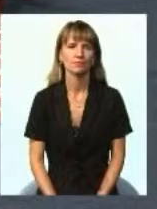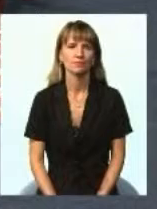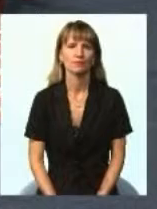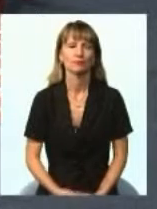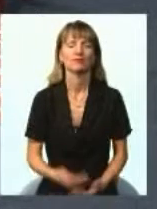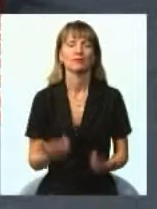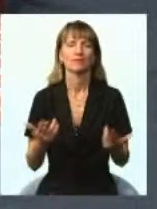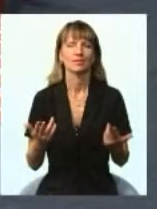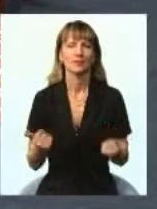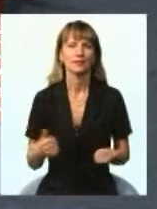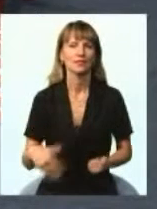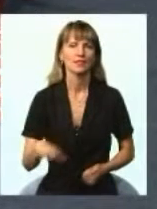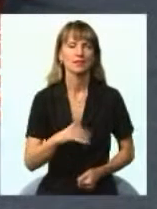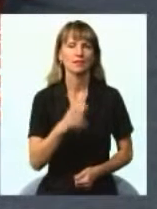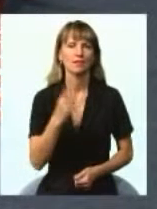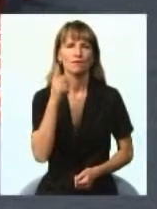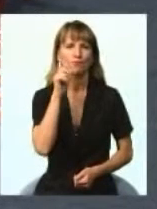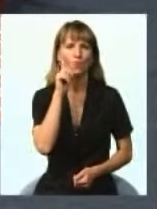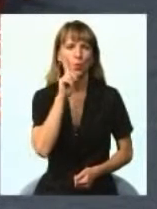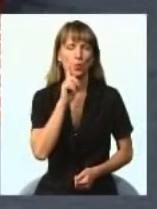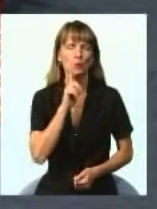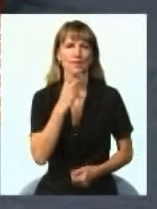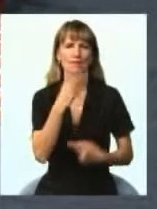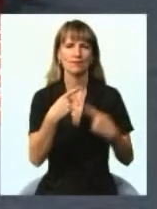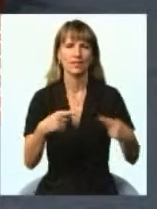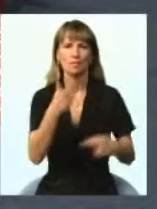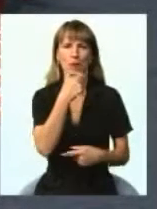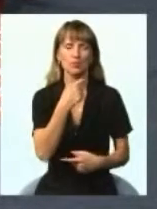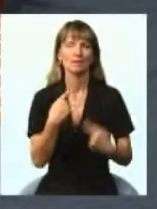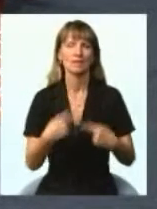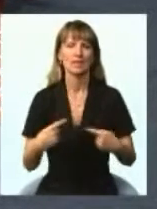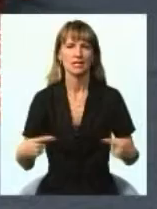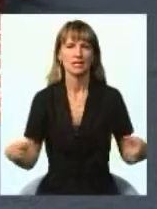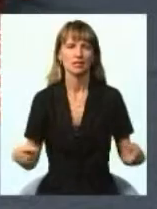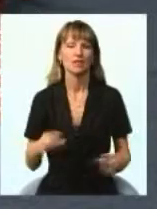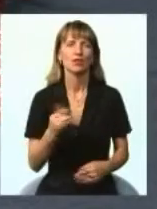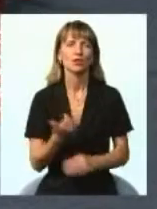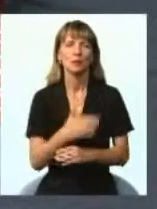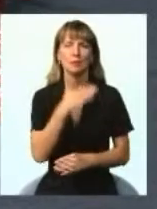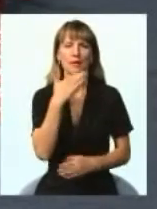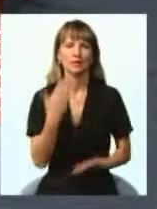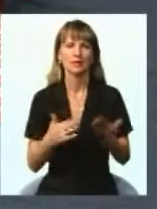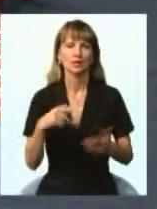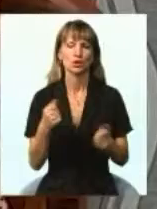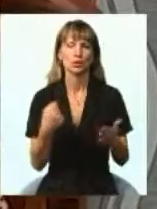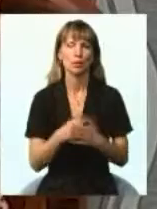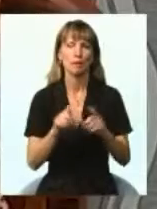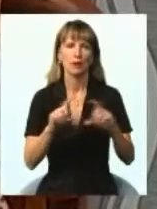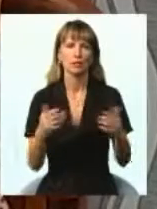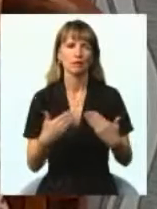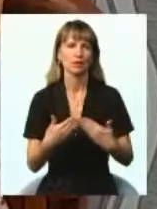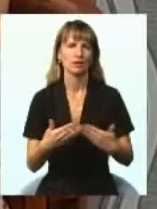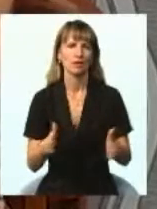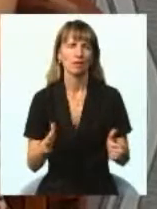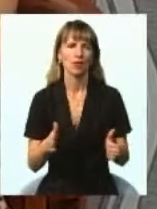Ну, звичайно, всі смаки, види морозива, вони відрізняються. І дуже багато, якщо йдеш до магазину, відкриваєш